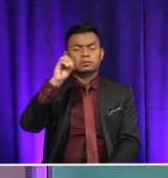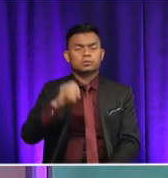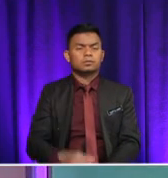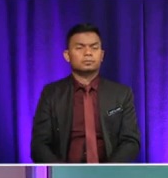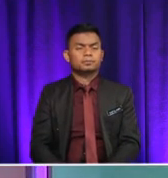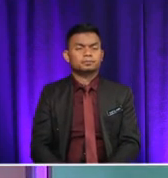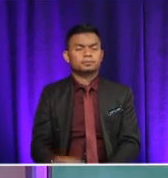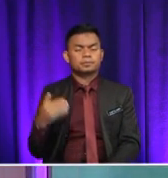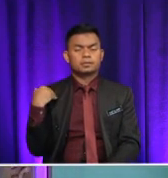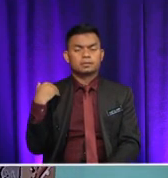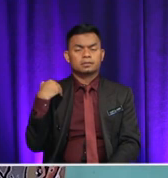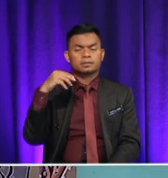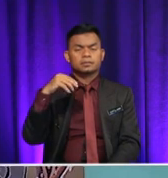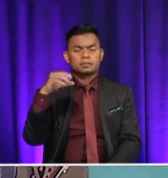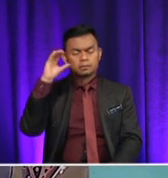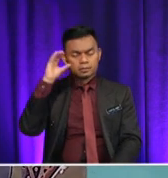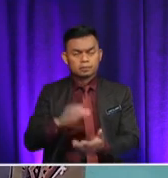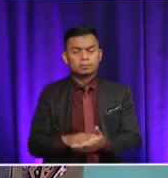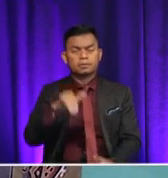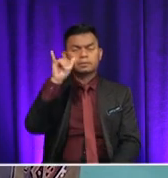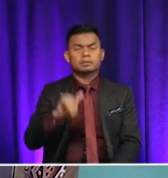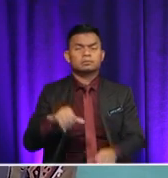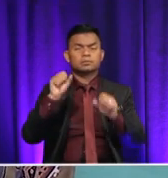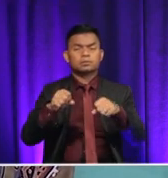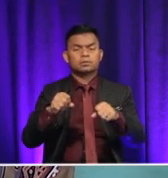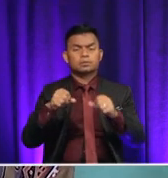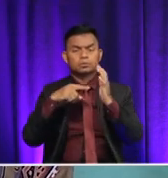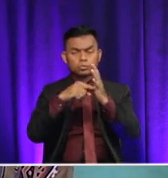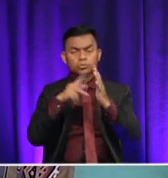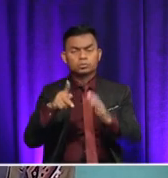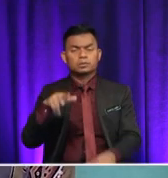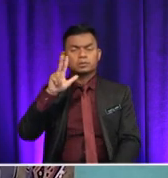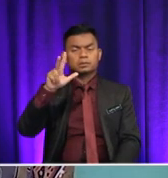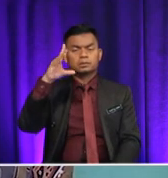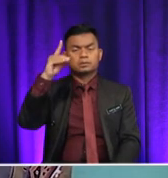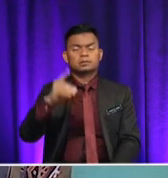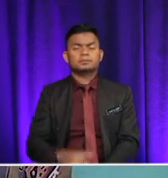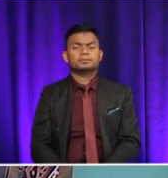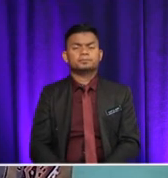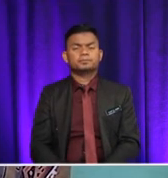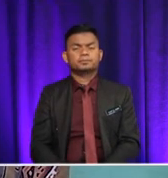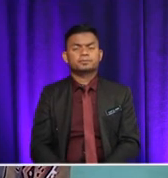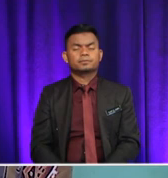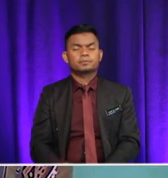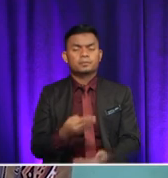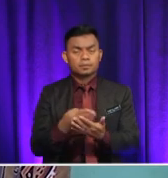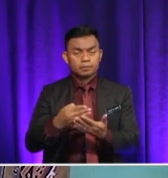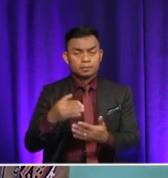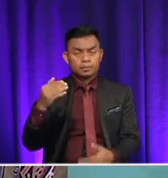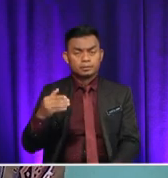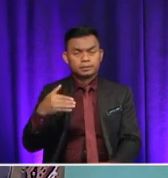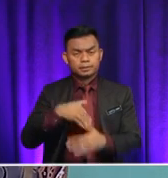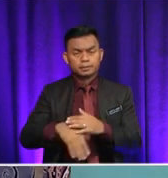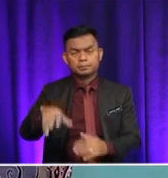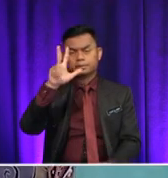dimensi yaitu Ukuran kelebaran tinggi dan kedalaman objek diberikan dalam tiga pandangan dan juga